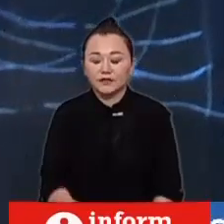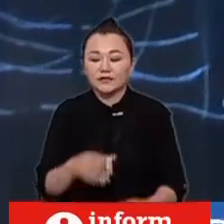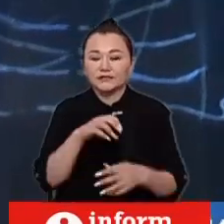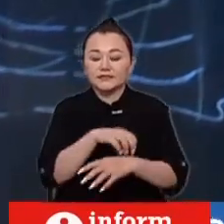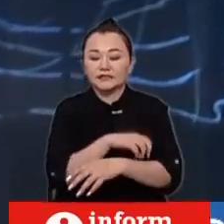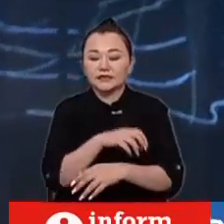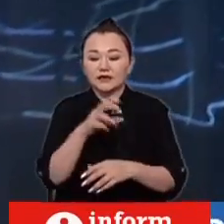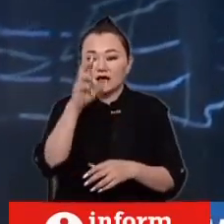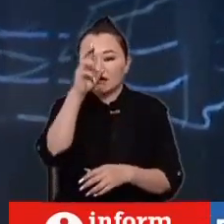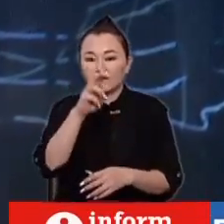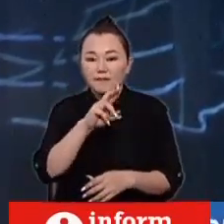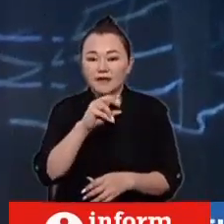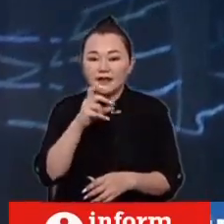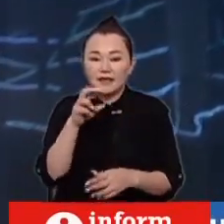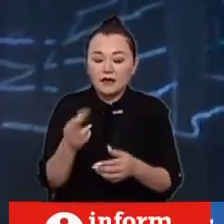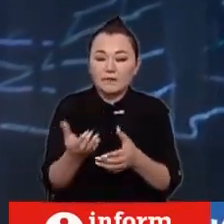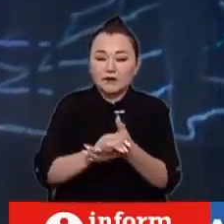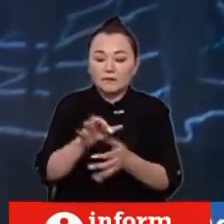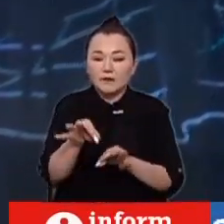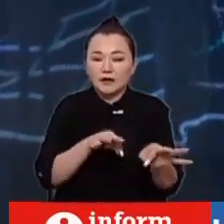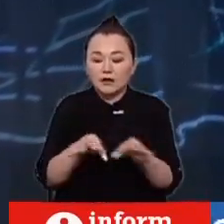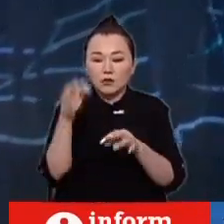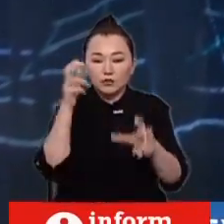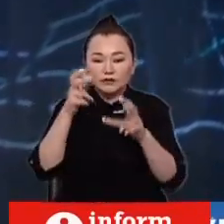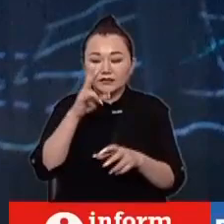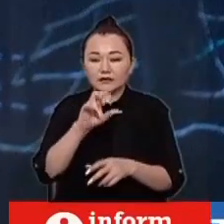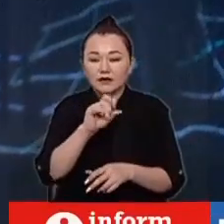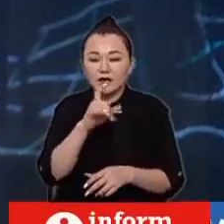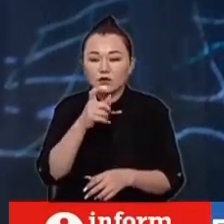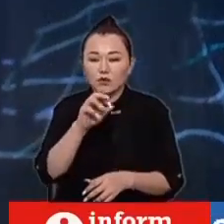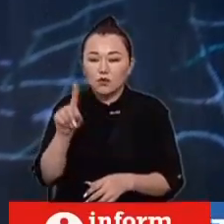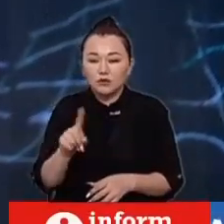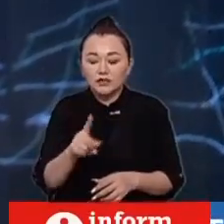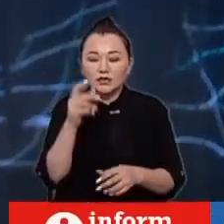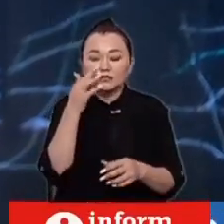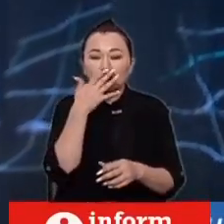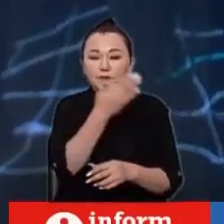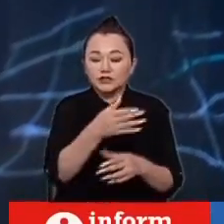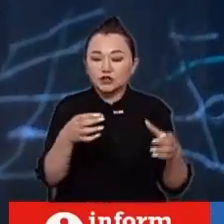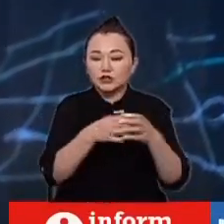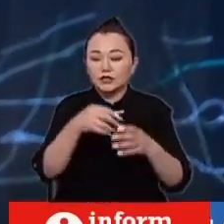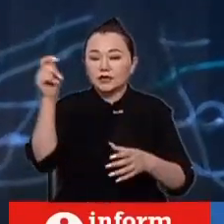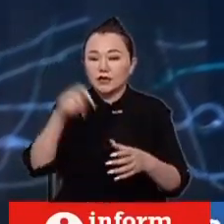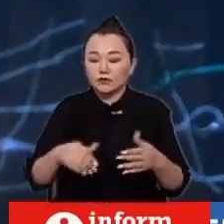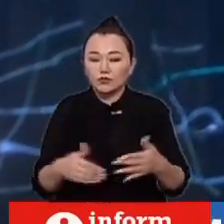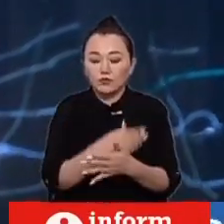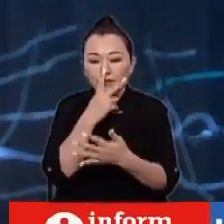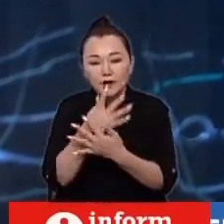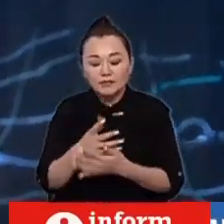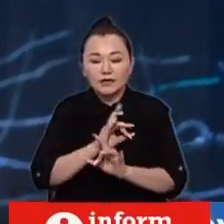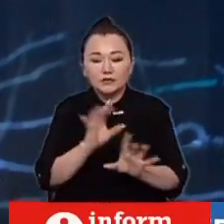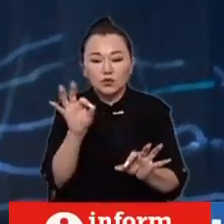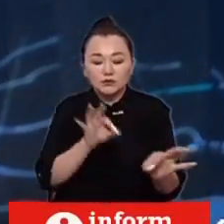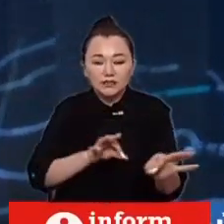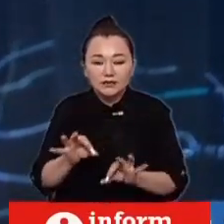Сенаторы королевства Бельгии познакомились с проектами университета Нархос. Зарубежные делегации представили новый кампус вуза, рассказали о